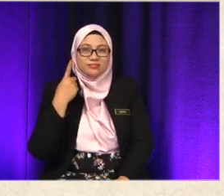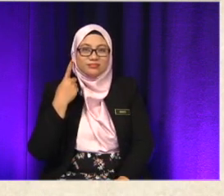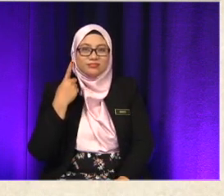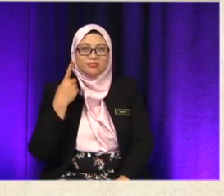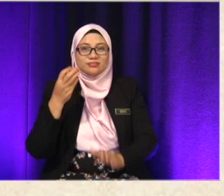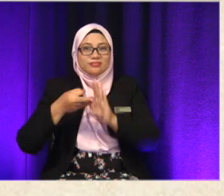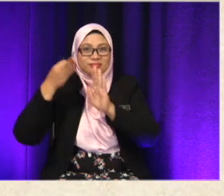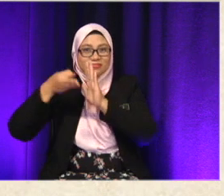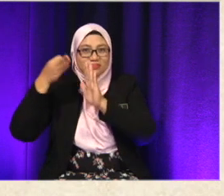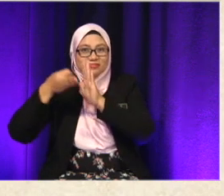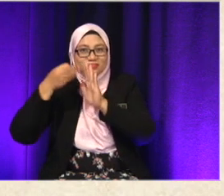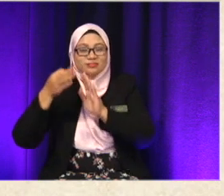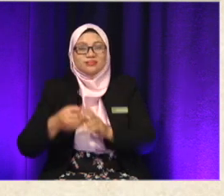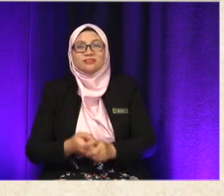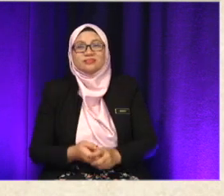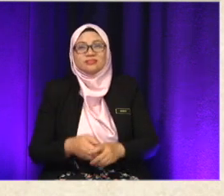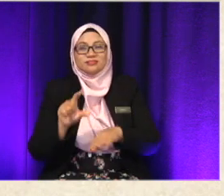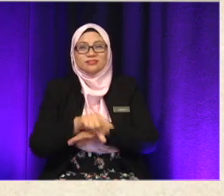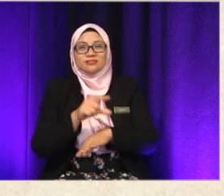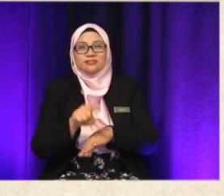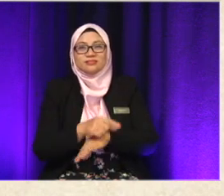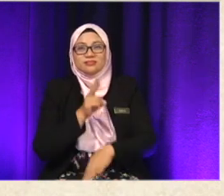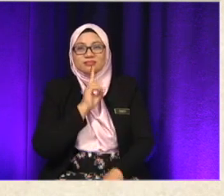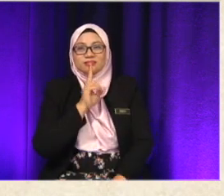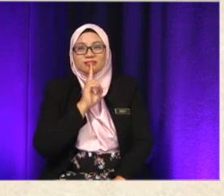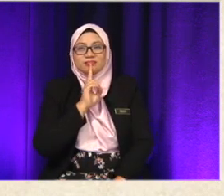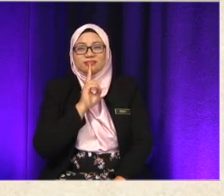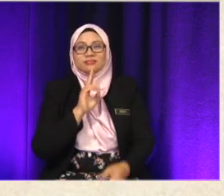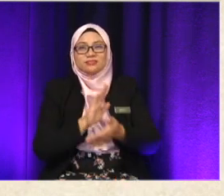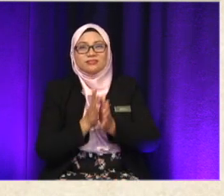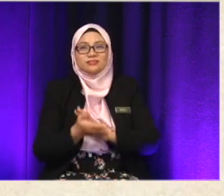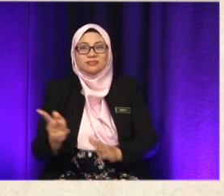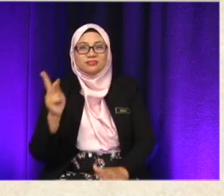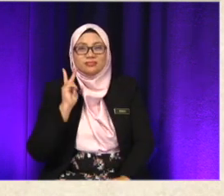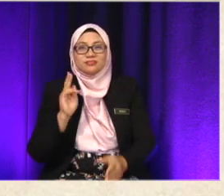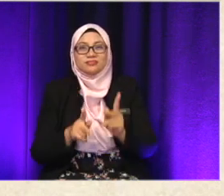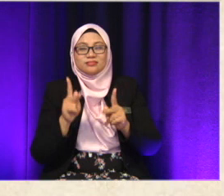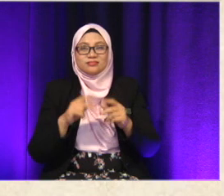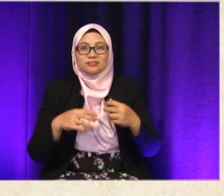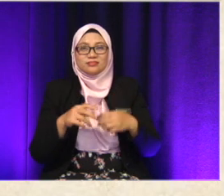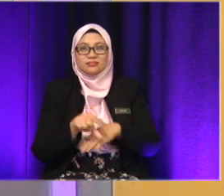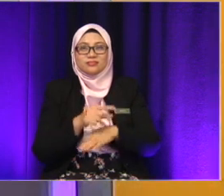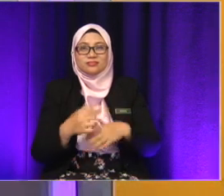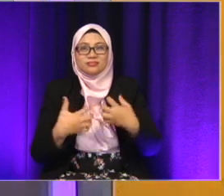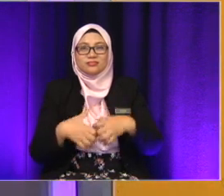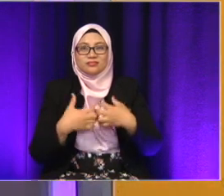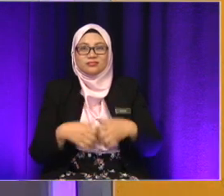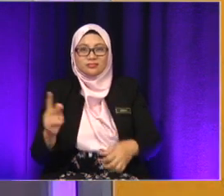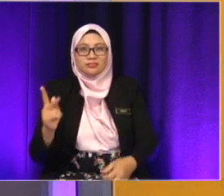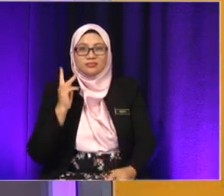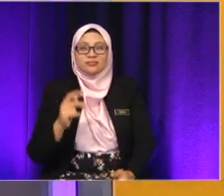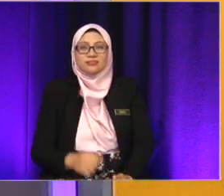kereta api, dia guna diesel hidrolik. Hidrolik lebih kuat okey, kalau dia guna diesel elektrik pun kuat juga okey. Jadi mana